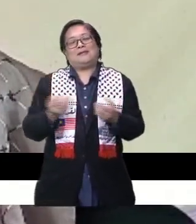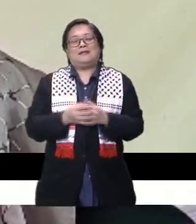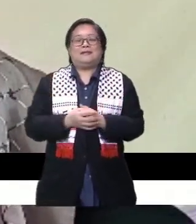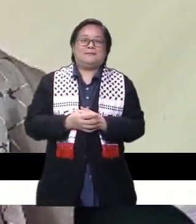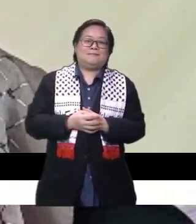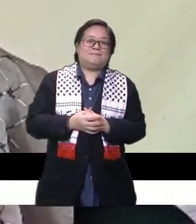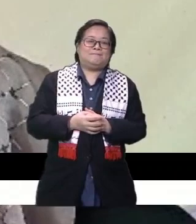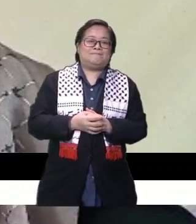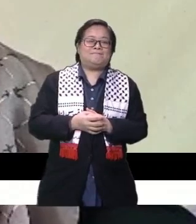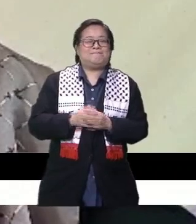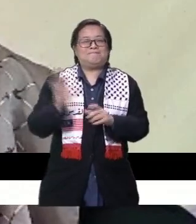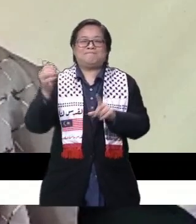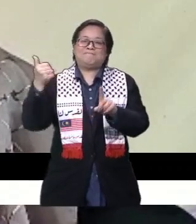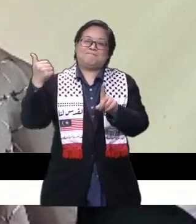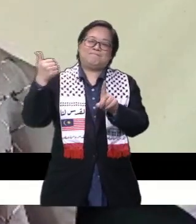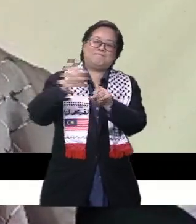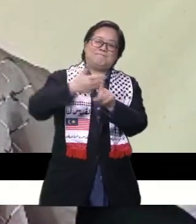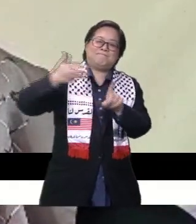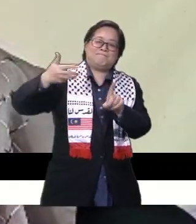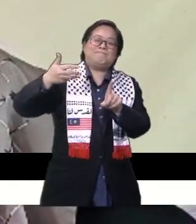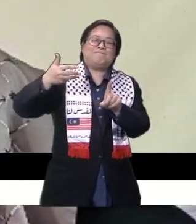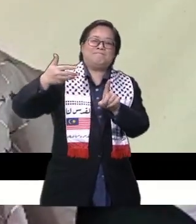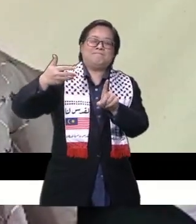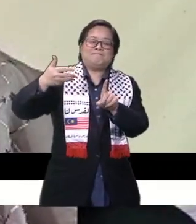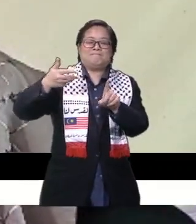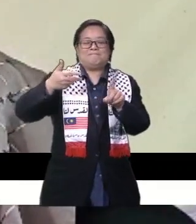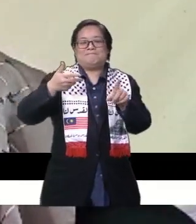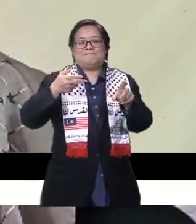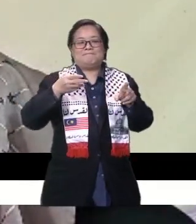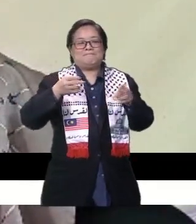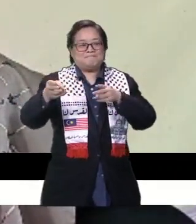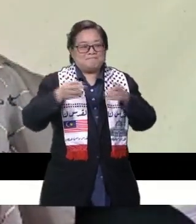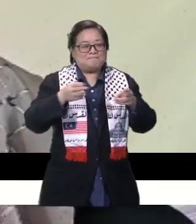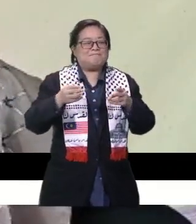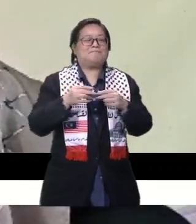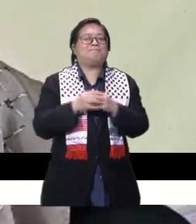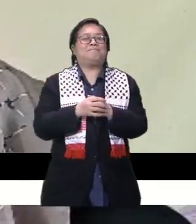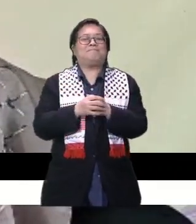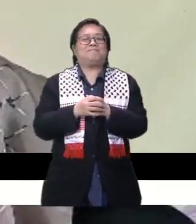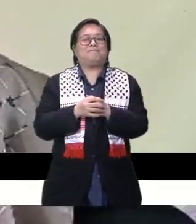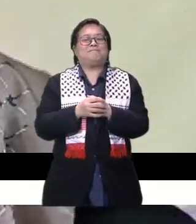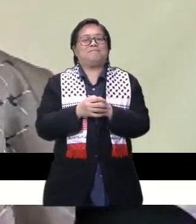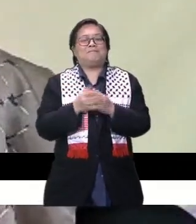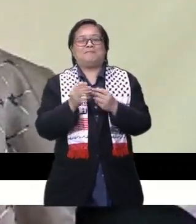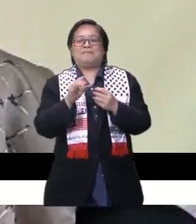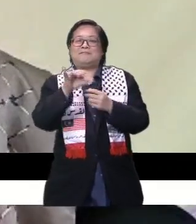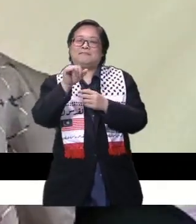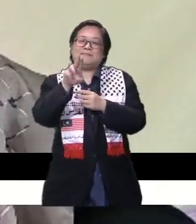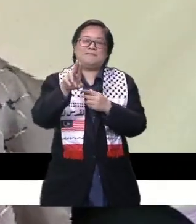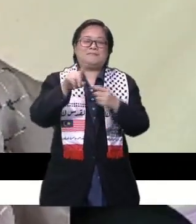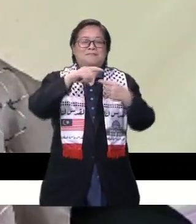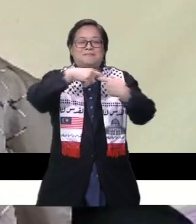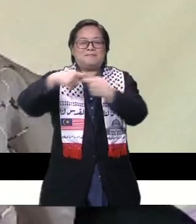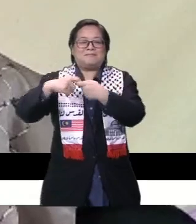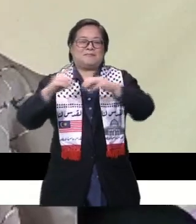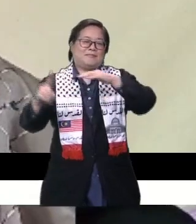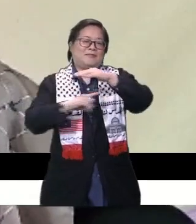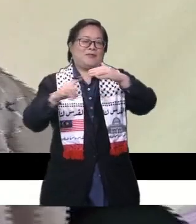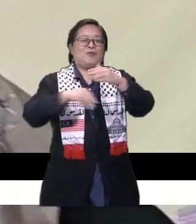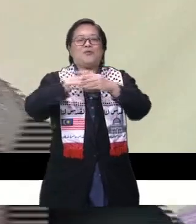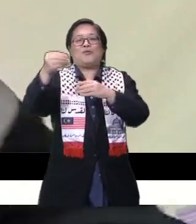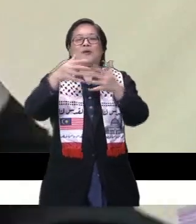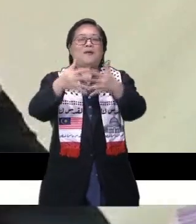satu impak besar dalam mengurus beberapa isu melibatkan dasar luar Amerika